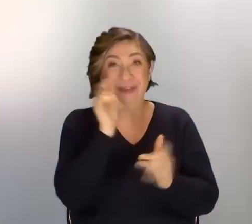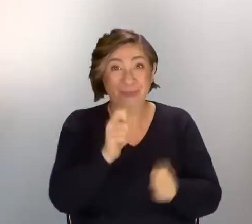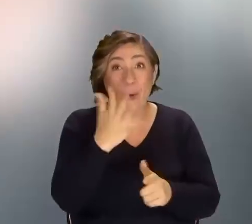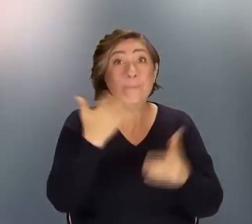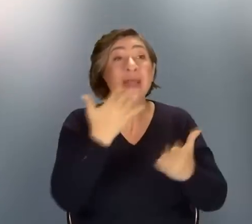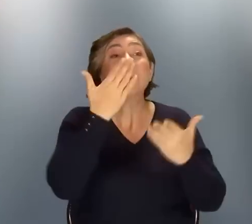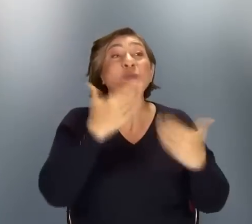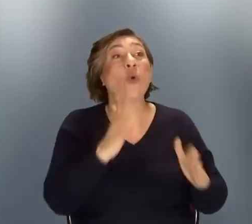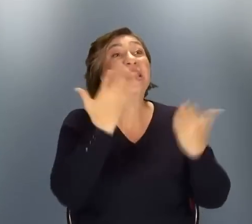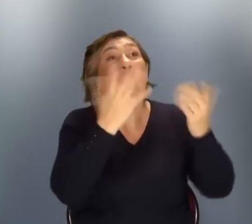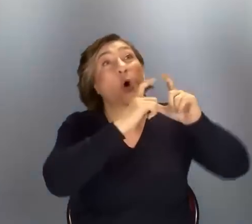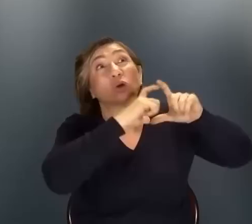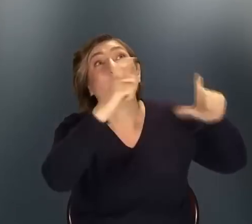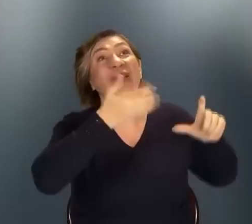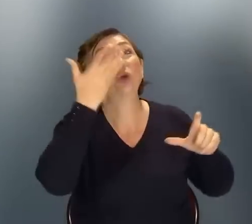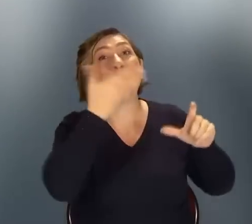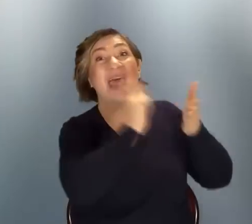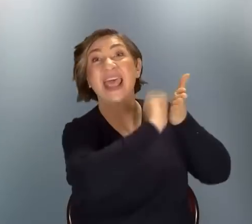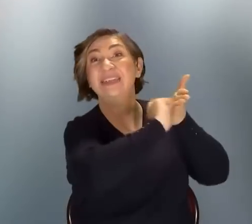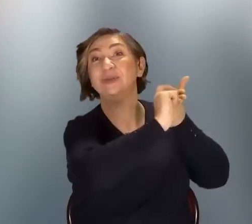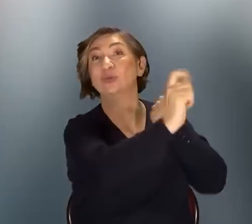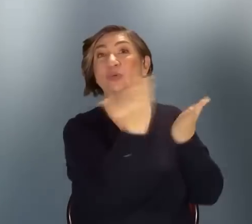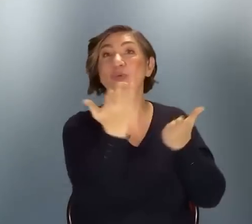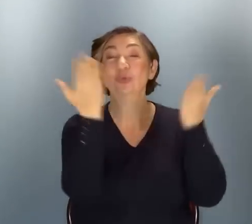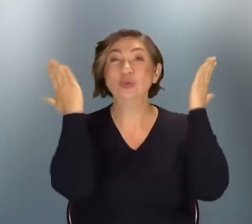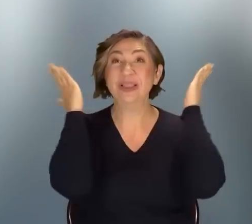Madem yok. Neden oraya kocaman çorba yazıyor?